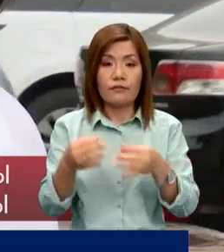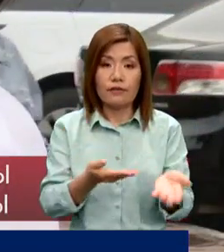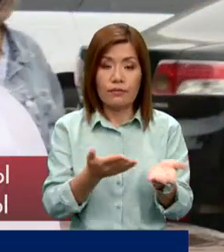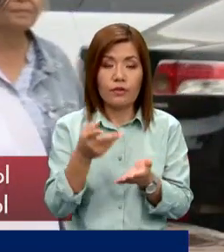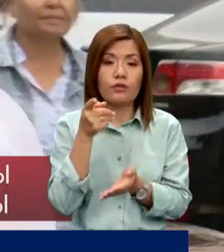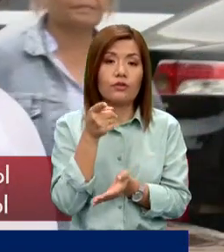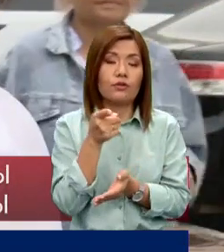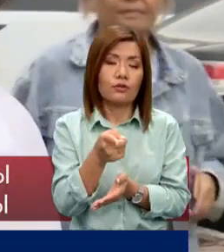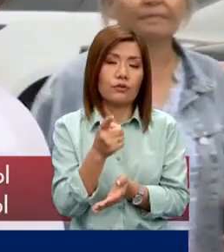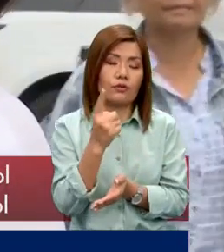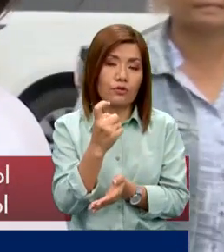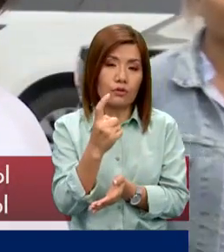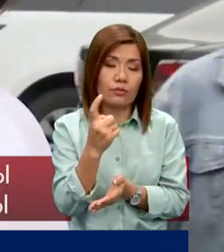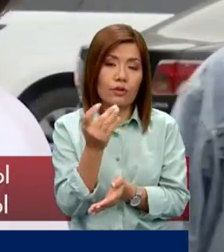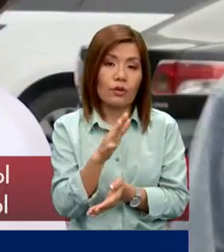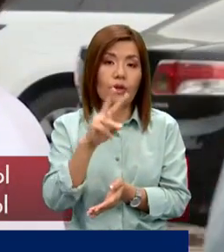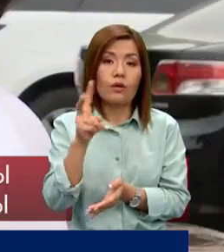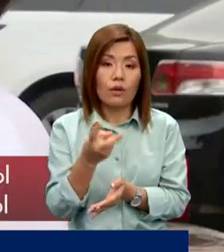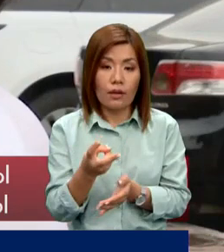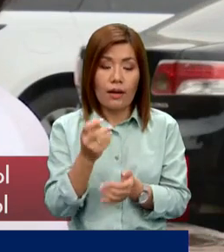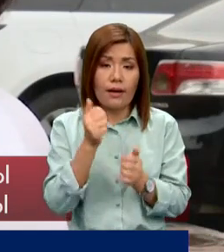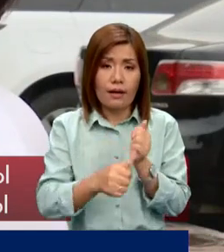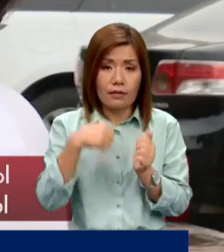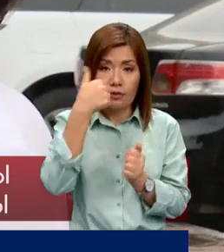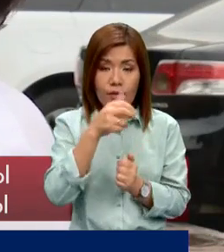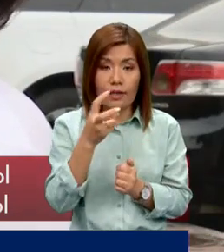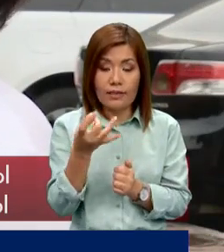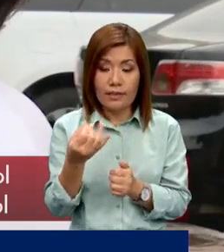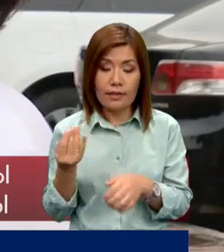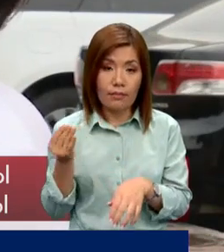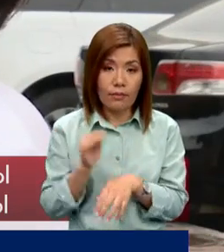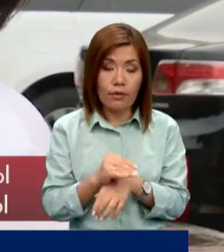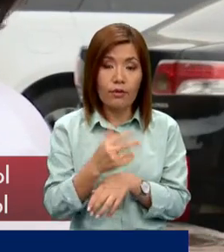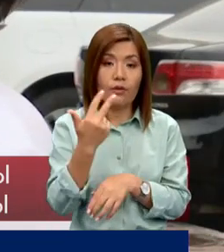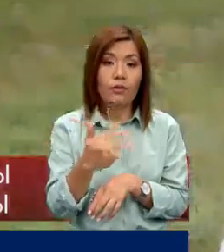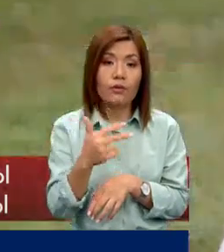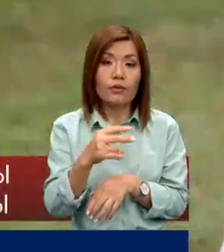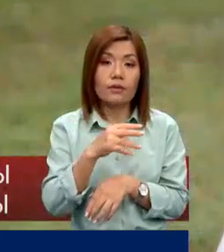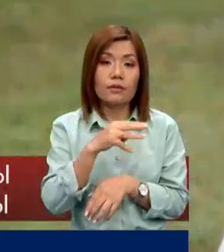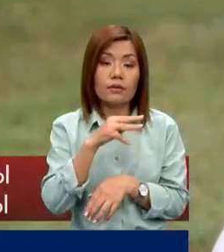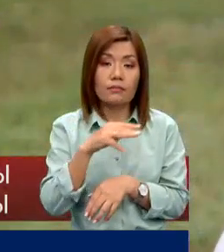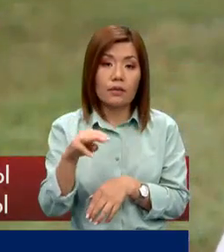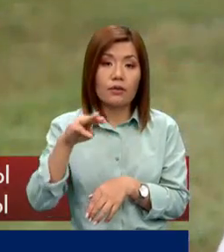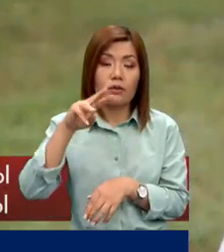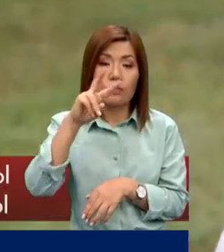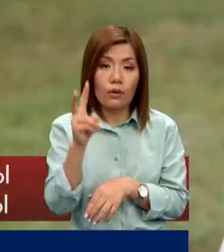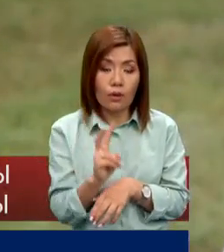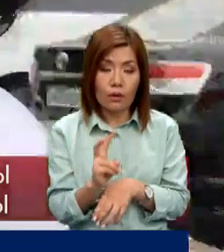басталса, жыл сайын лицензиялық қосымша ол 30 мың долларға дейін тұрады. Оның бәрі